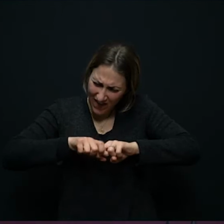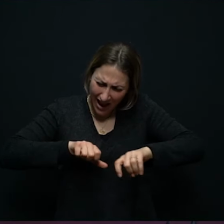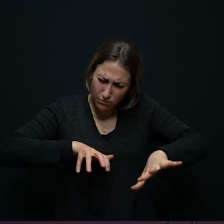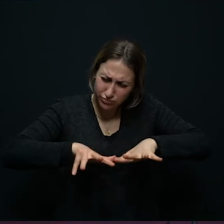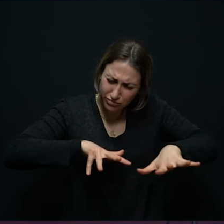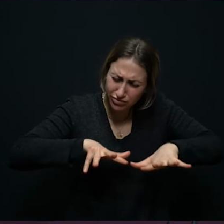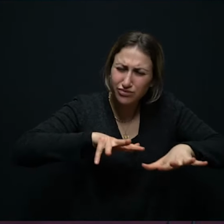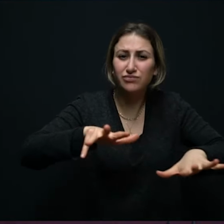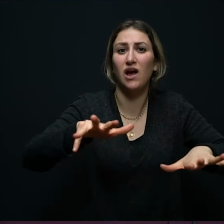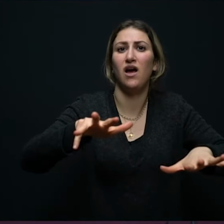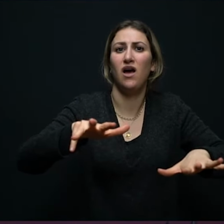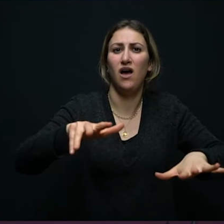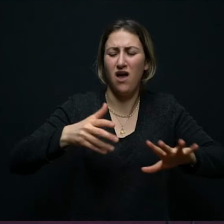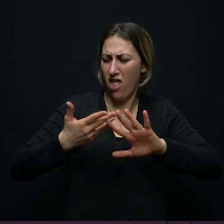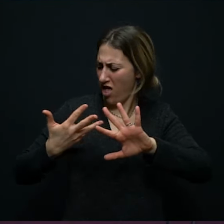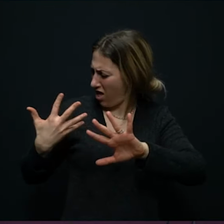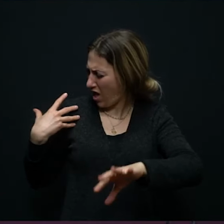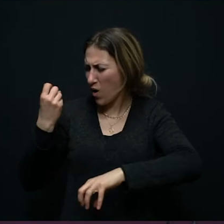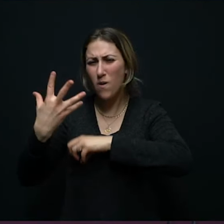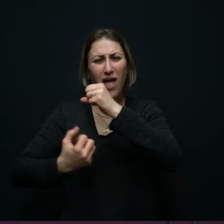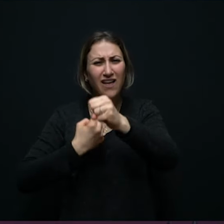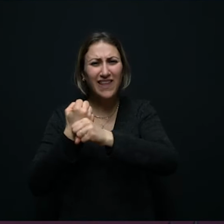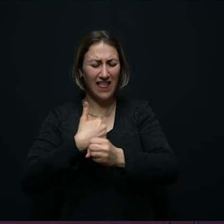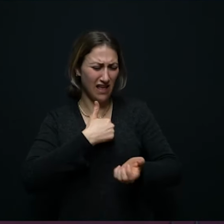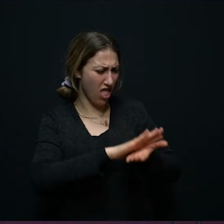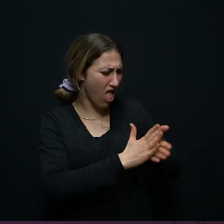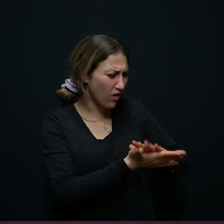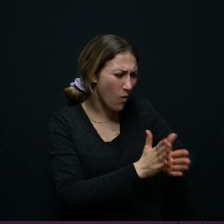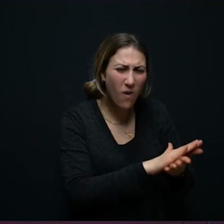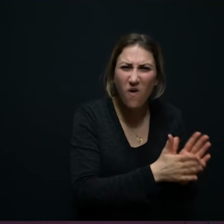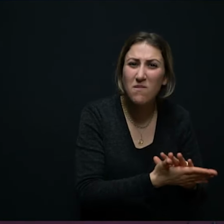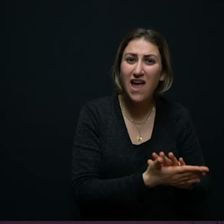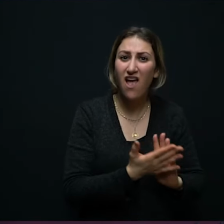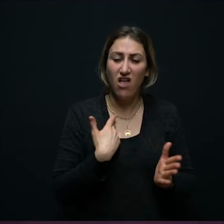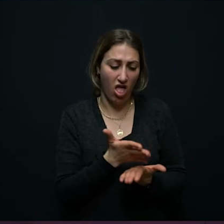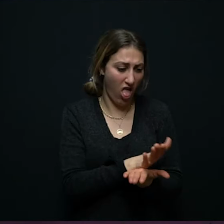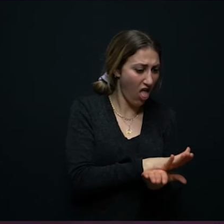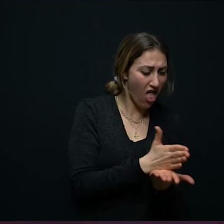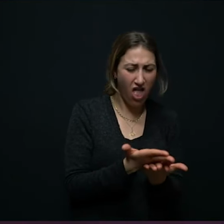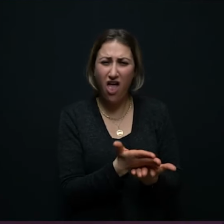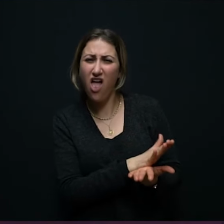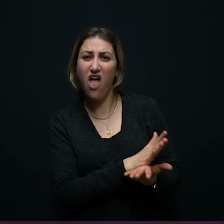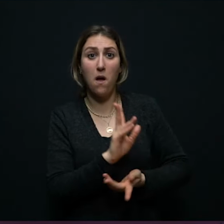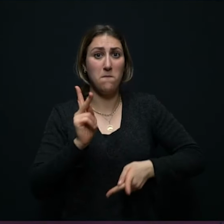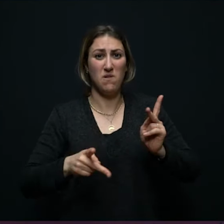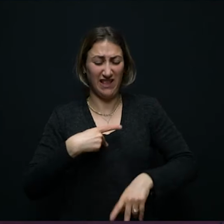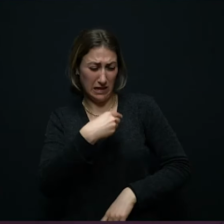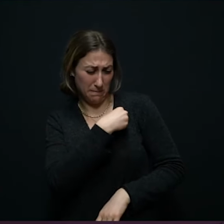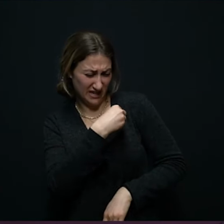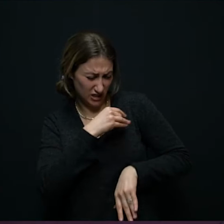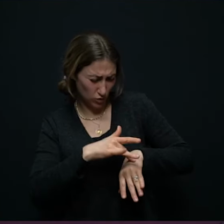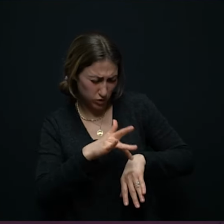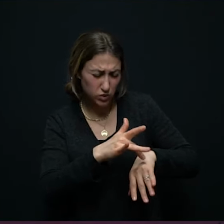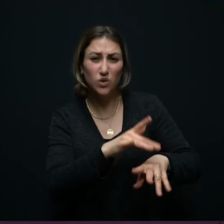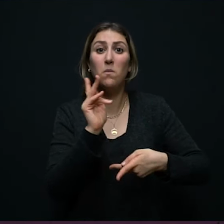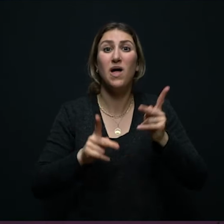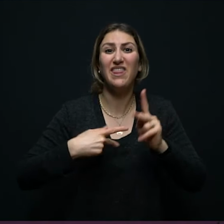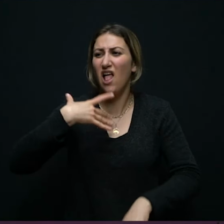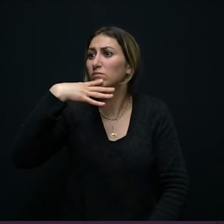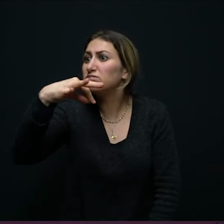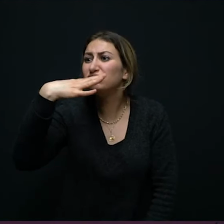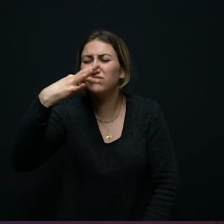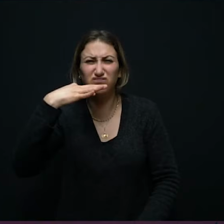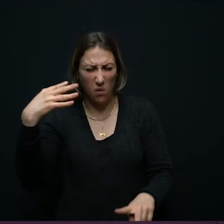d'années selon de pardon d'avoir eu des paroles seniors qui étaient des paroles malsaine je veux changer de vie seniors